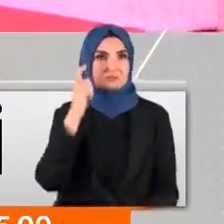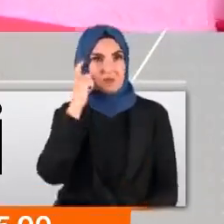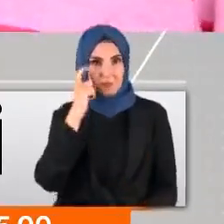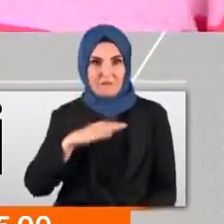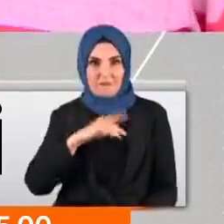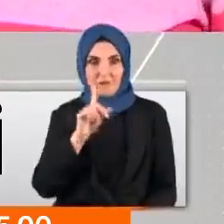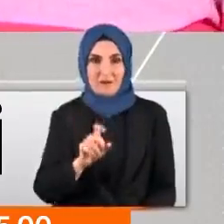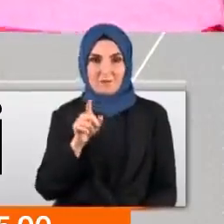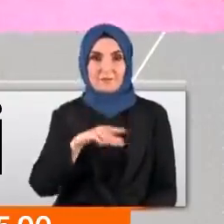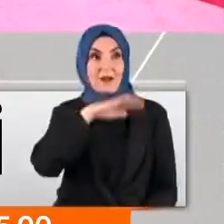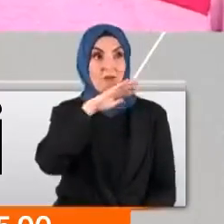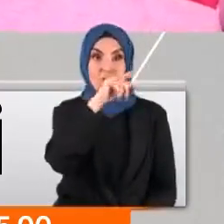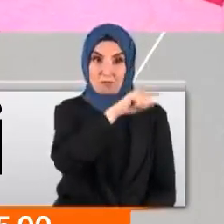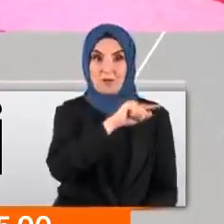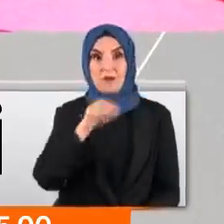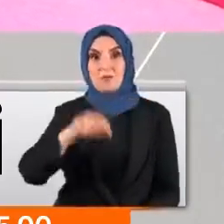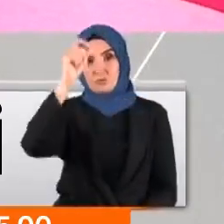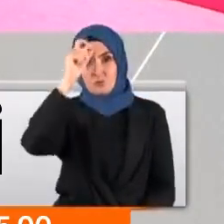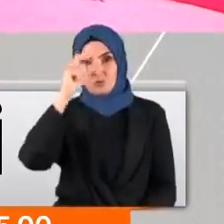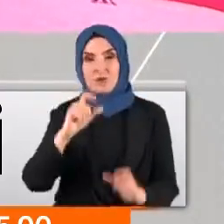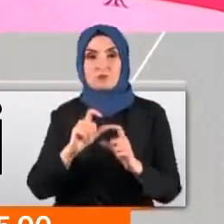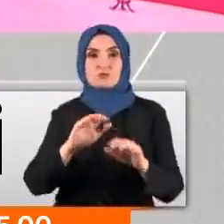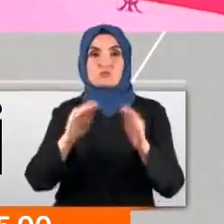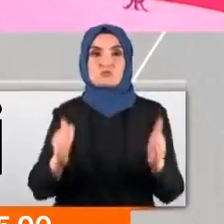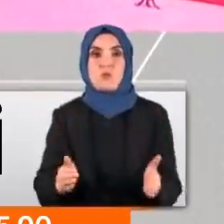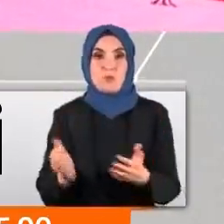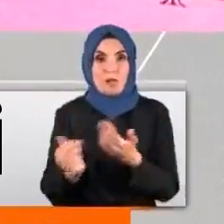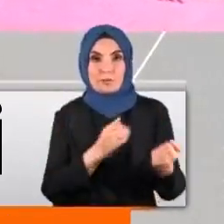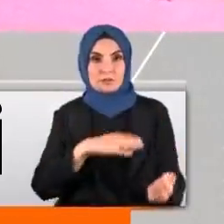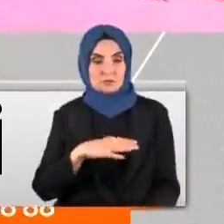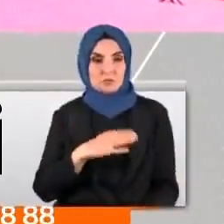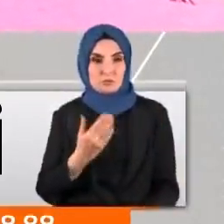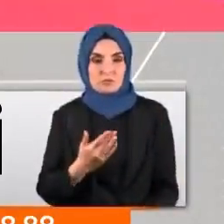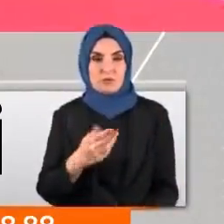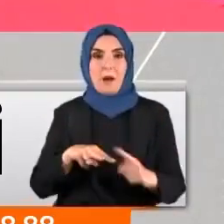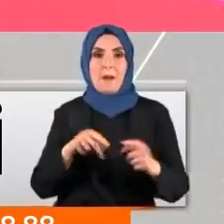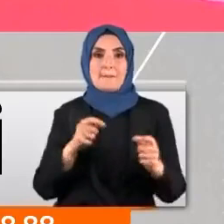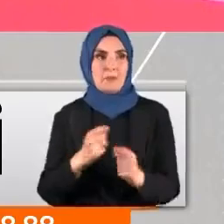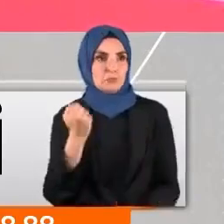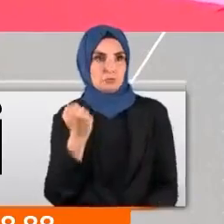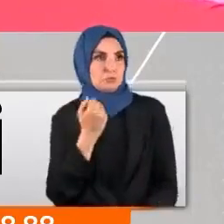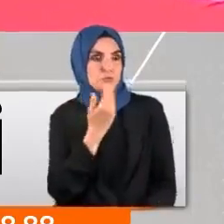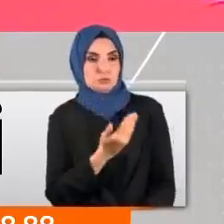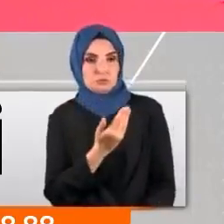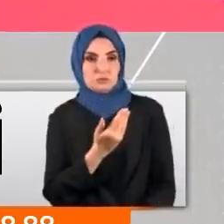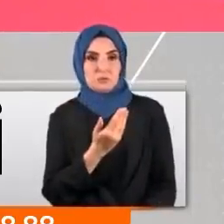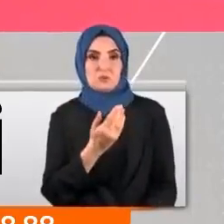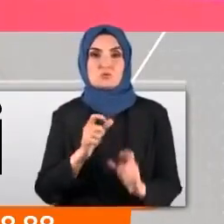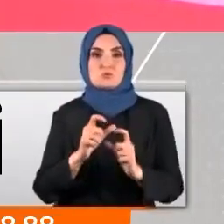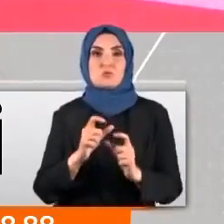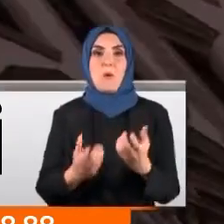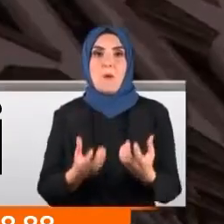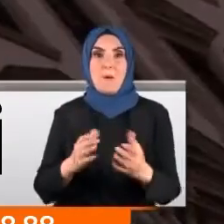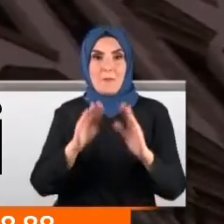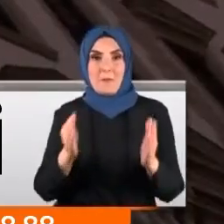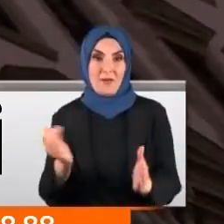Türkiye'ye soba talebi olacağını? Vallahi İsrail hiç kimse aklına gelmezdi. Çünkü biliyorsunuz Avrupa Birliği güçlü bir ülke. Sobaya kadar düştüyse vay